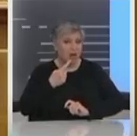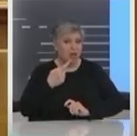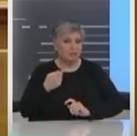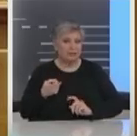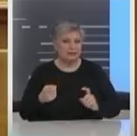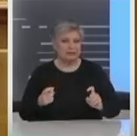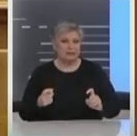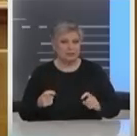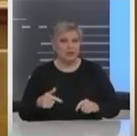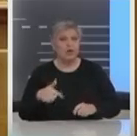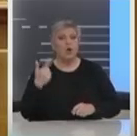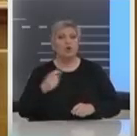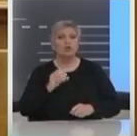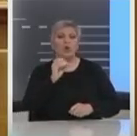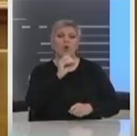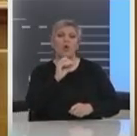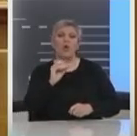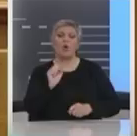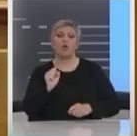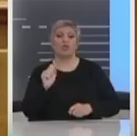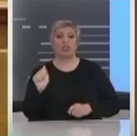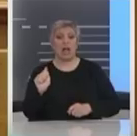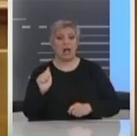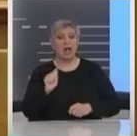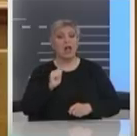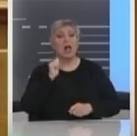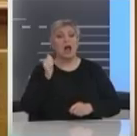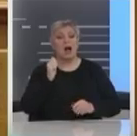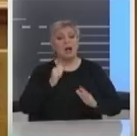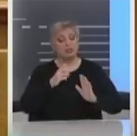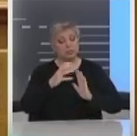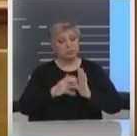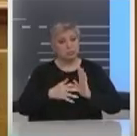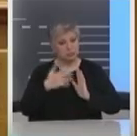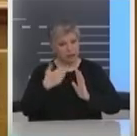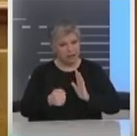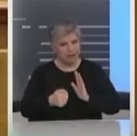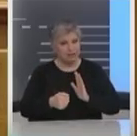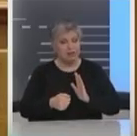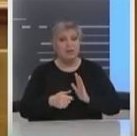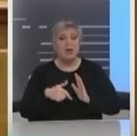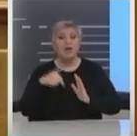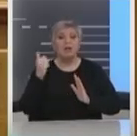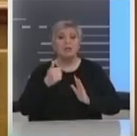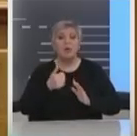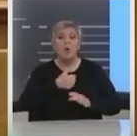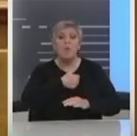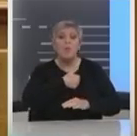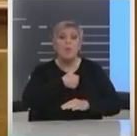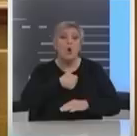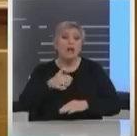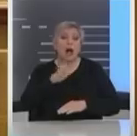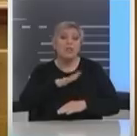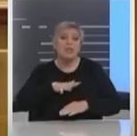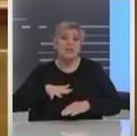τη σχετική μελέτη του ΩΣΑ, η μόνη χώρα στην οποία υπήρξε σημαντική η στέρηση των μεταρρυθμίσεων κατά